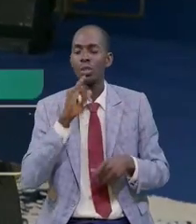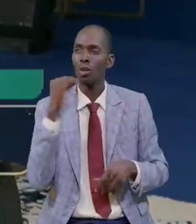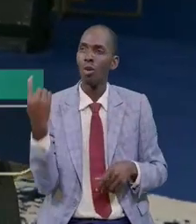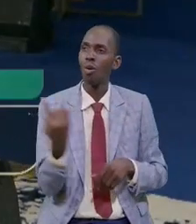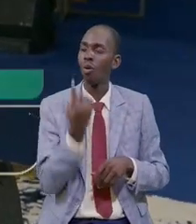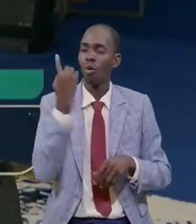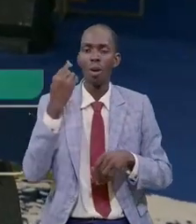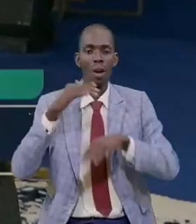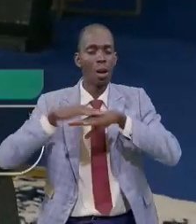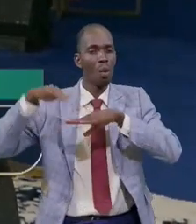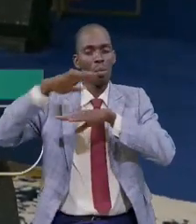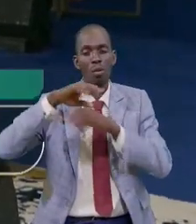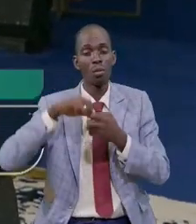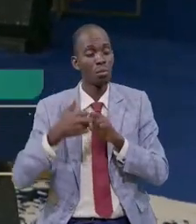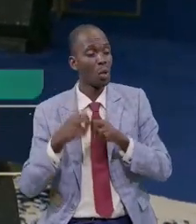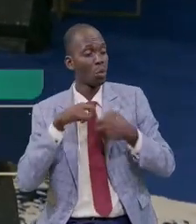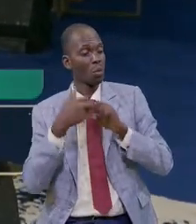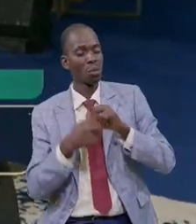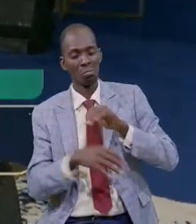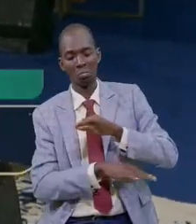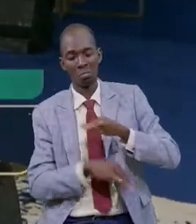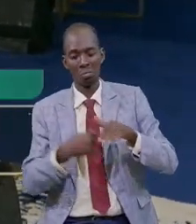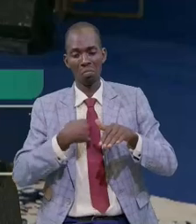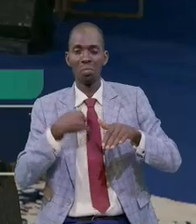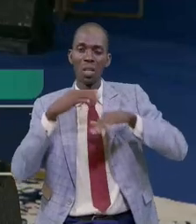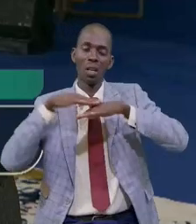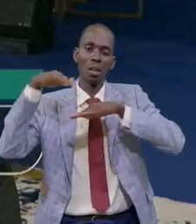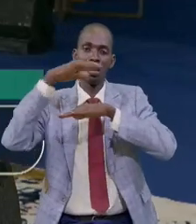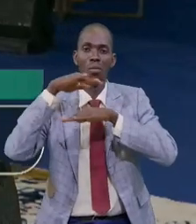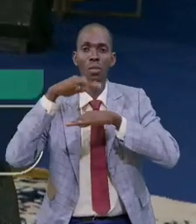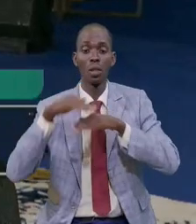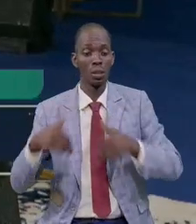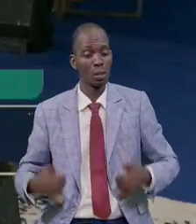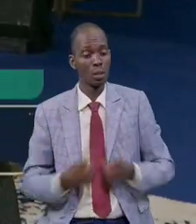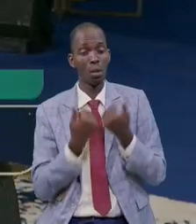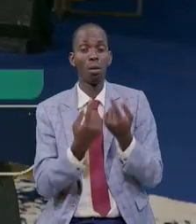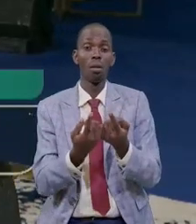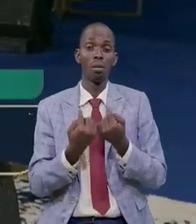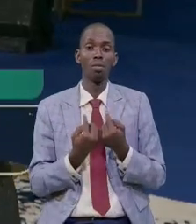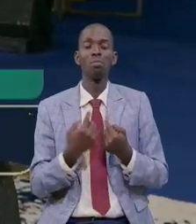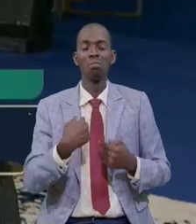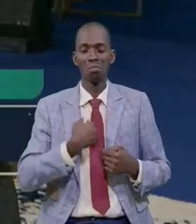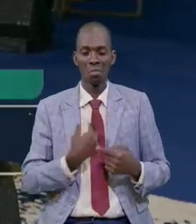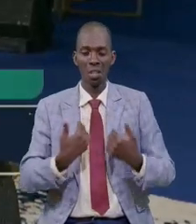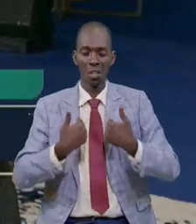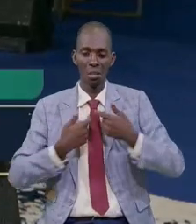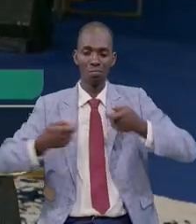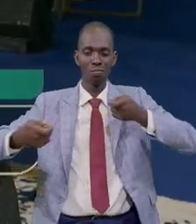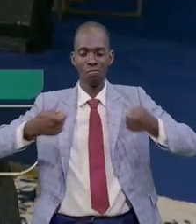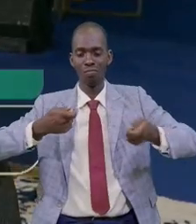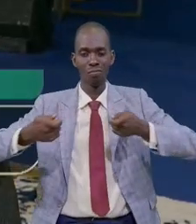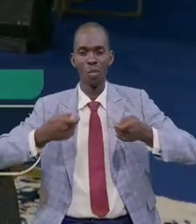situation les problèmes les en haut il a la domination quand les défis surviennent il a la domination il est un